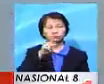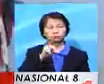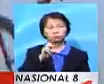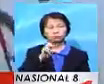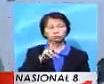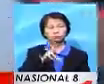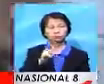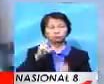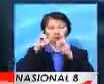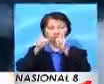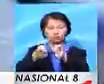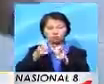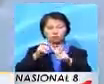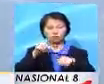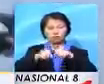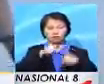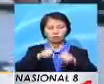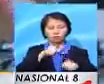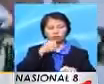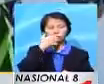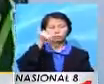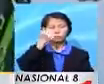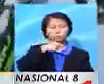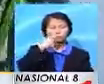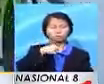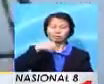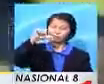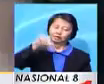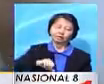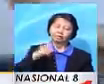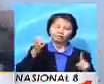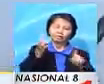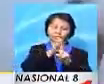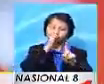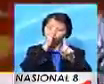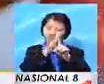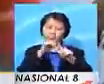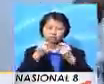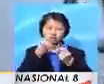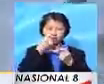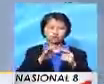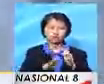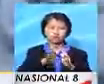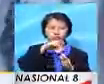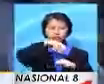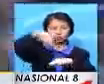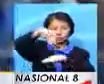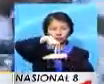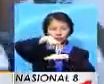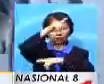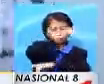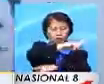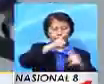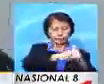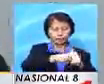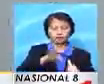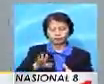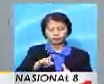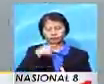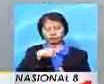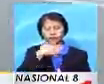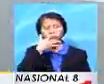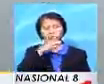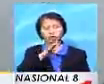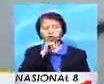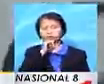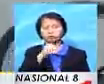Fakhrudin yang dinobatkan sebagai penumbuh terbaik negara mengakui gagal mencapai sasaran pasukan untuk menaiki podium di hari pertama. Beliau menyifatkan